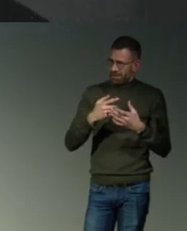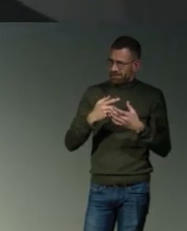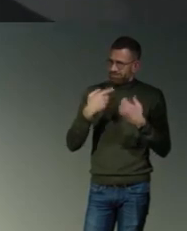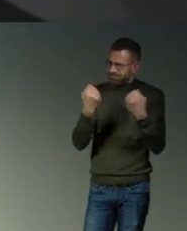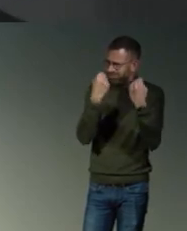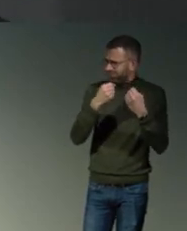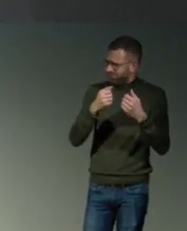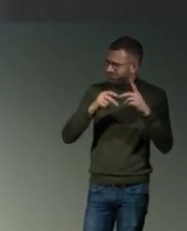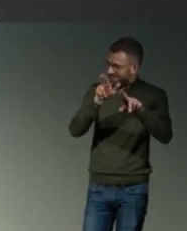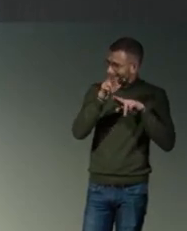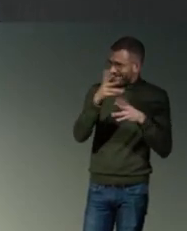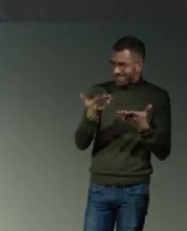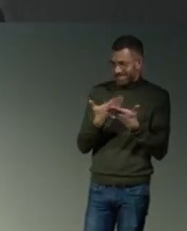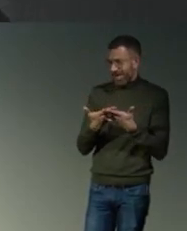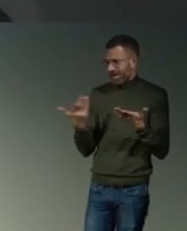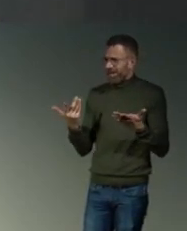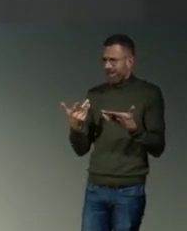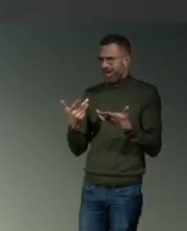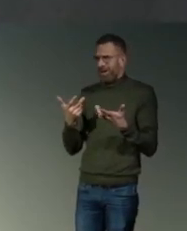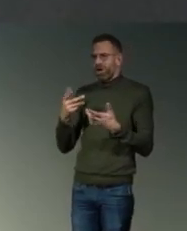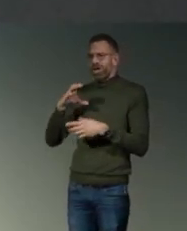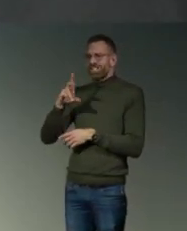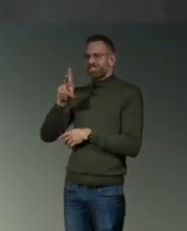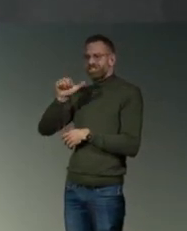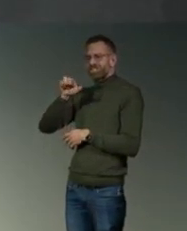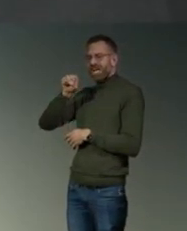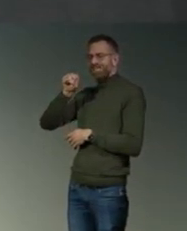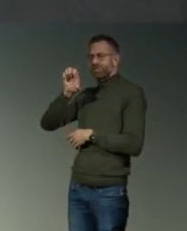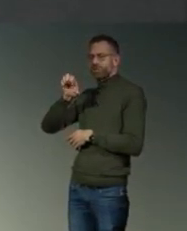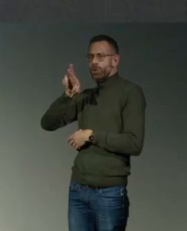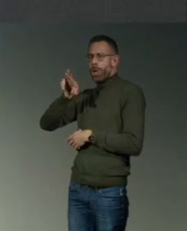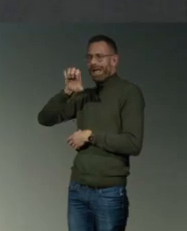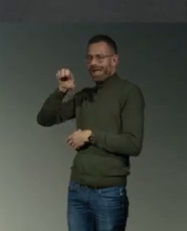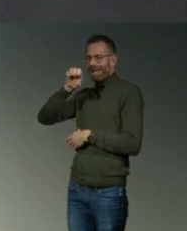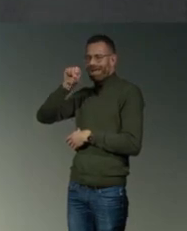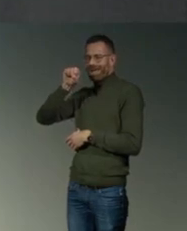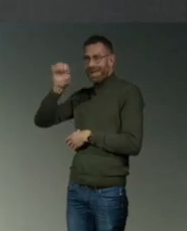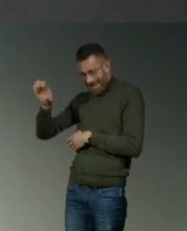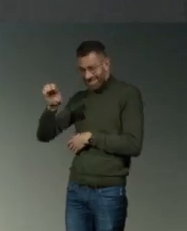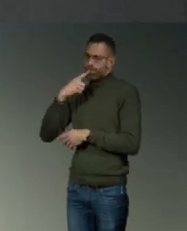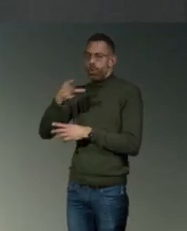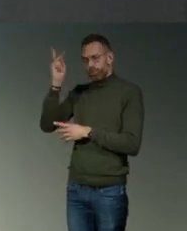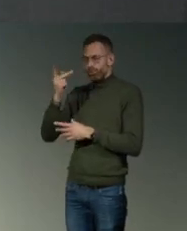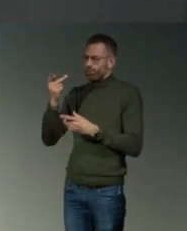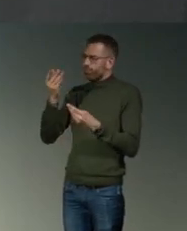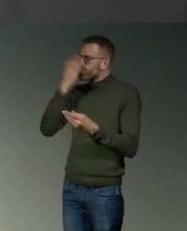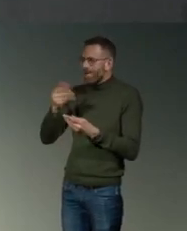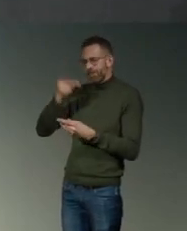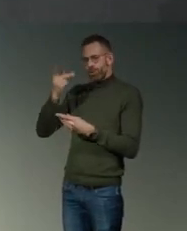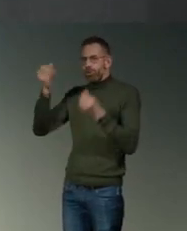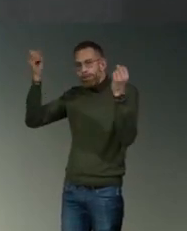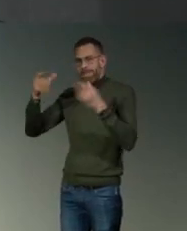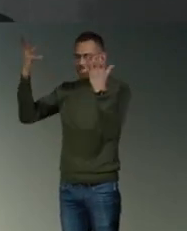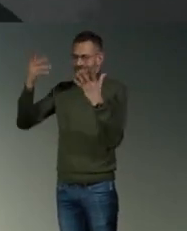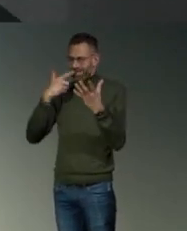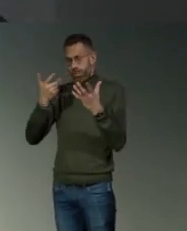pas, il y a un côté un peu magique. Mais alors c'est, ah oui, on est vraiment dans un je sais pas comment dire, pour